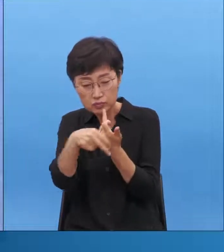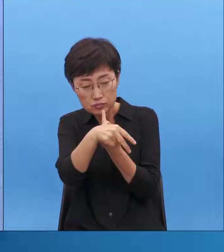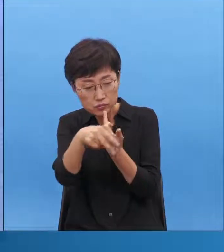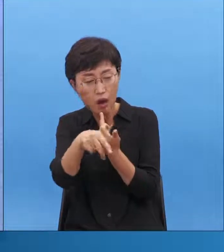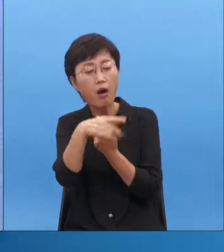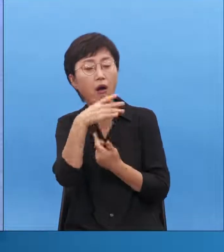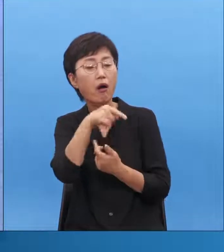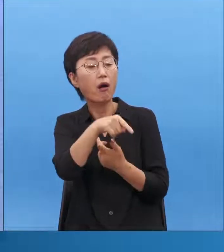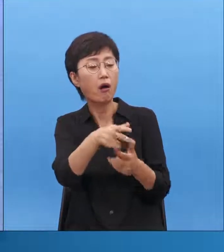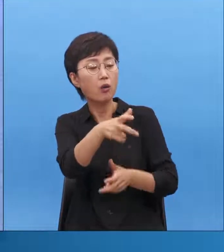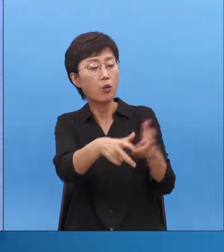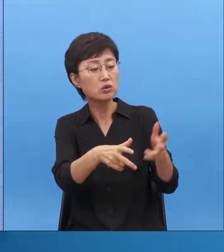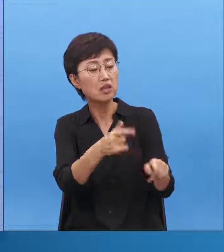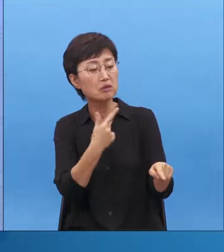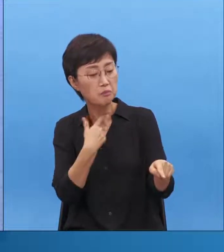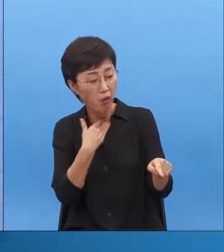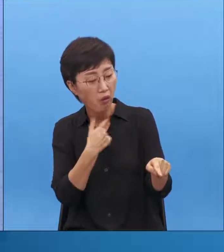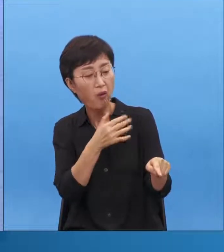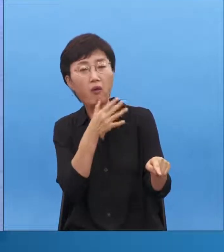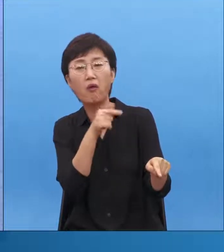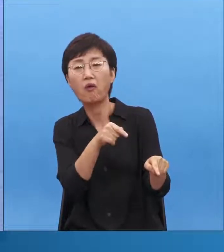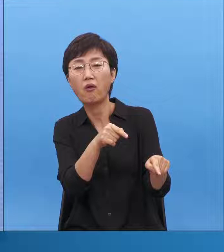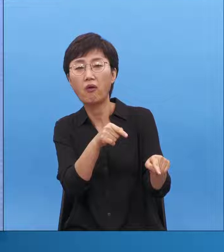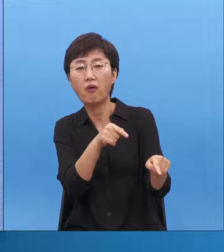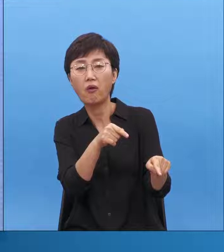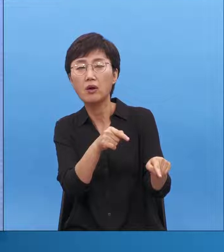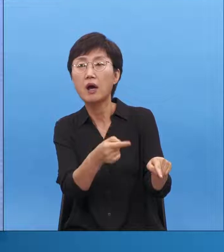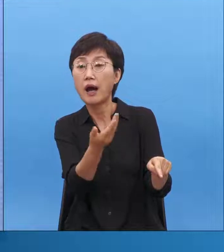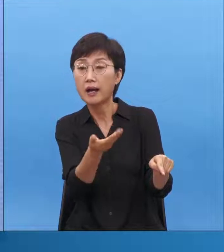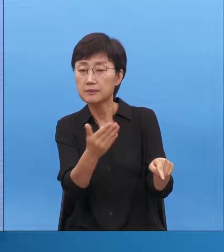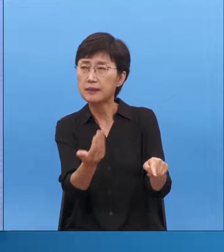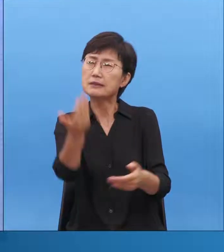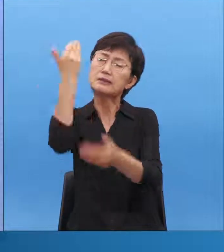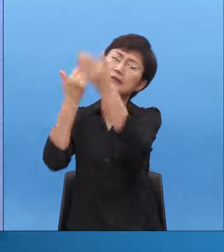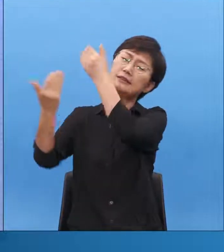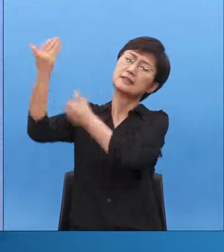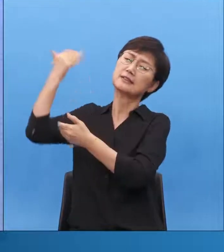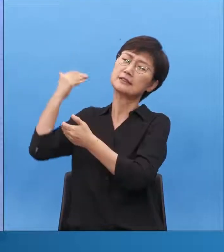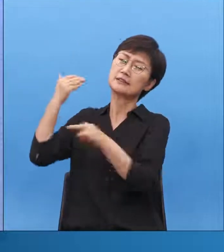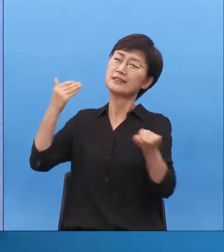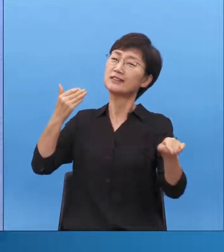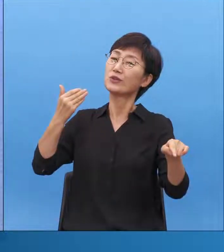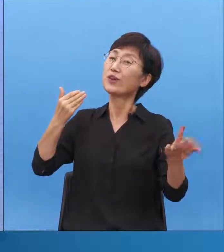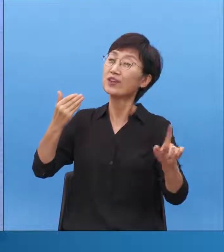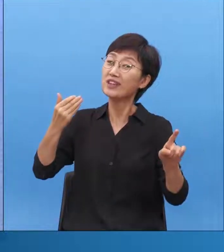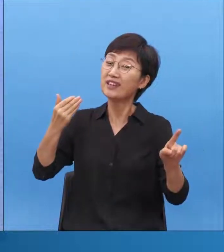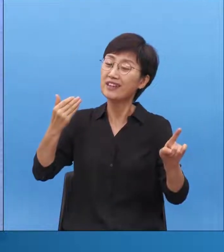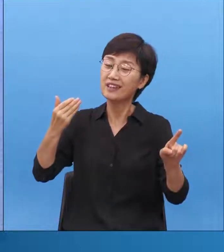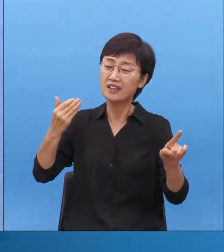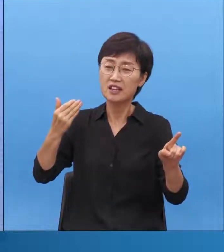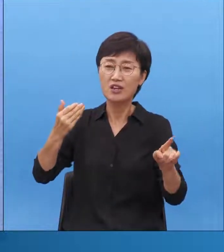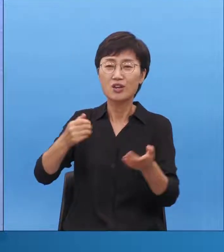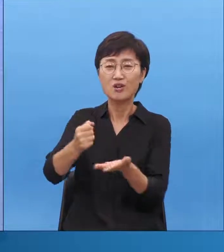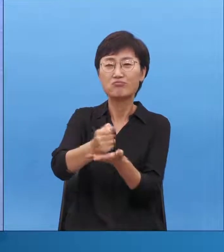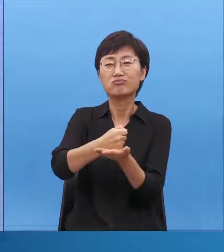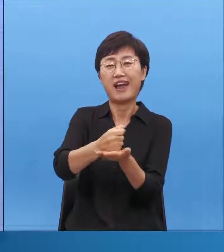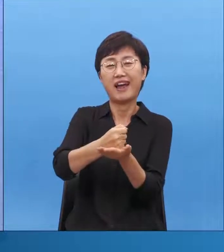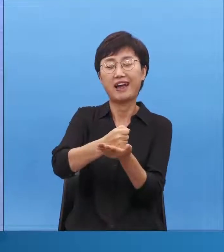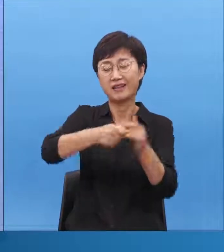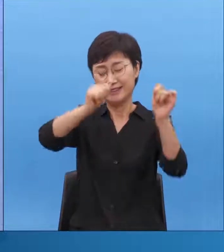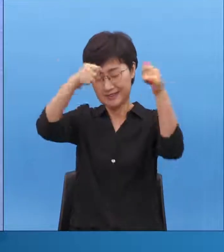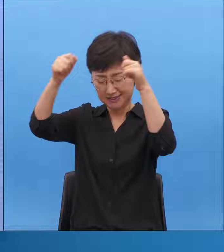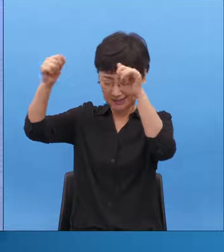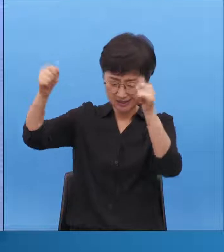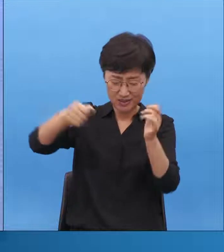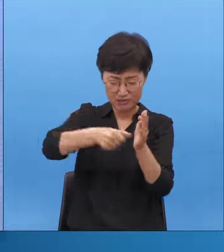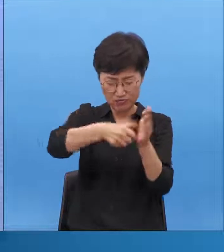여기 있었네. 이러니까 옛날에 여기가 유명한 구터인데 이 And I asked 공장에 사서 지었다는 거예요. And I asked them, I never